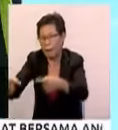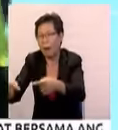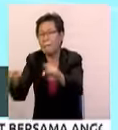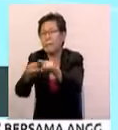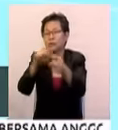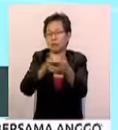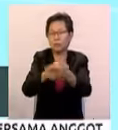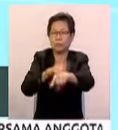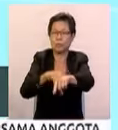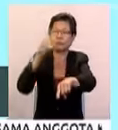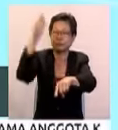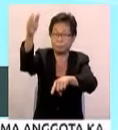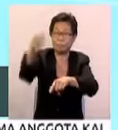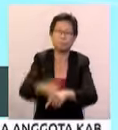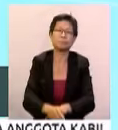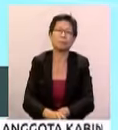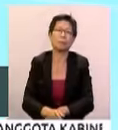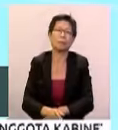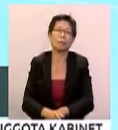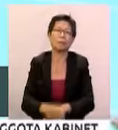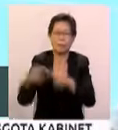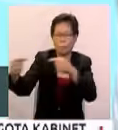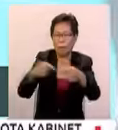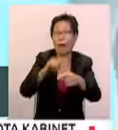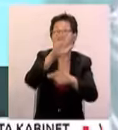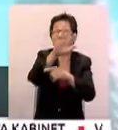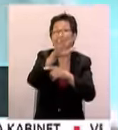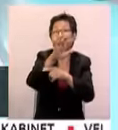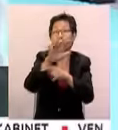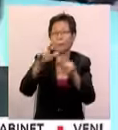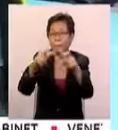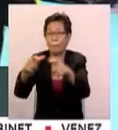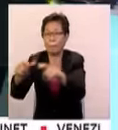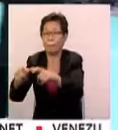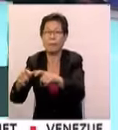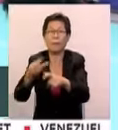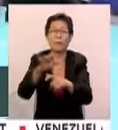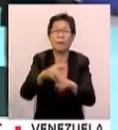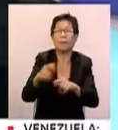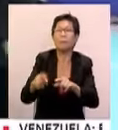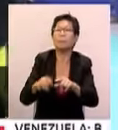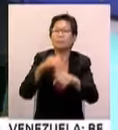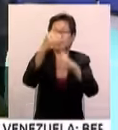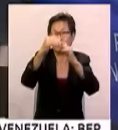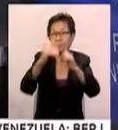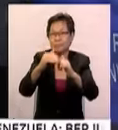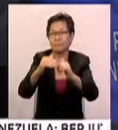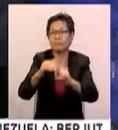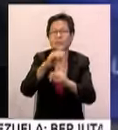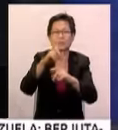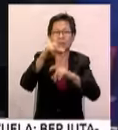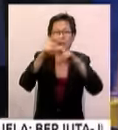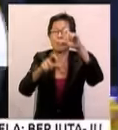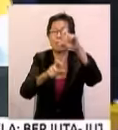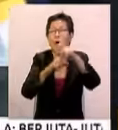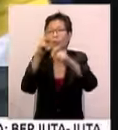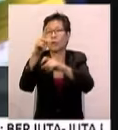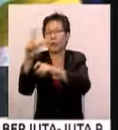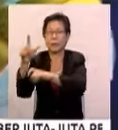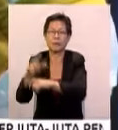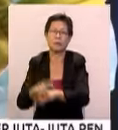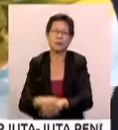masa yang akan datang. Perasmian penutup pertandingan silat 5 penjuru dilakukan ahli penasihat Dewan Bandaraya Kuala Lumpur DBKL Tuan Engineer Ahmad Tambi